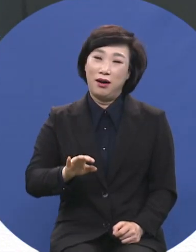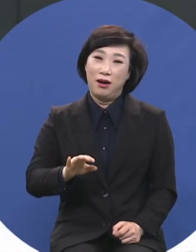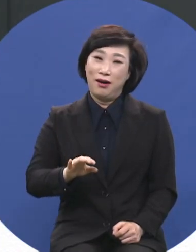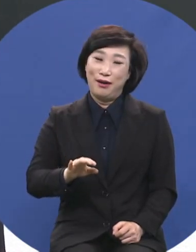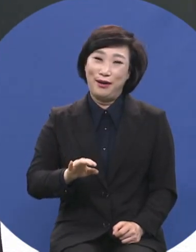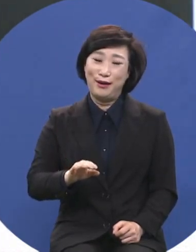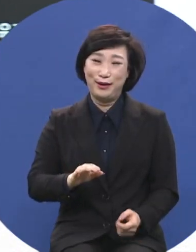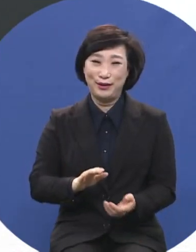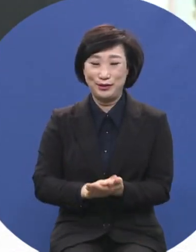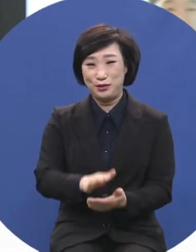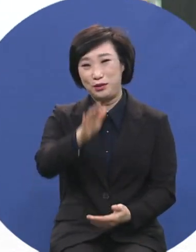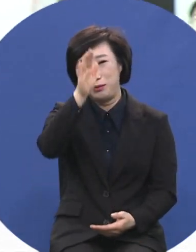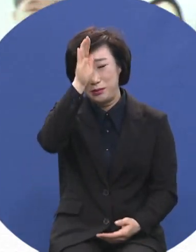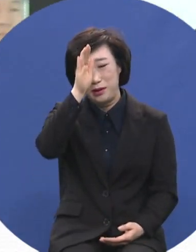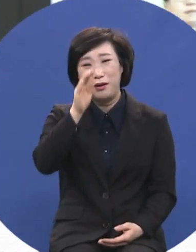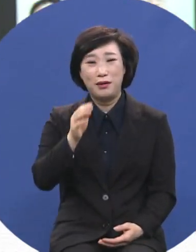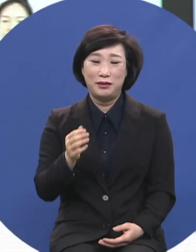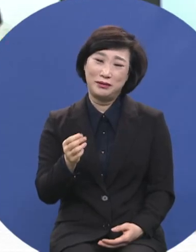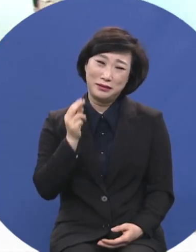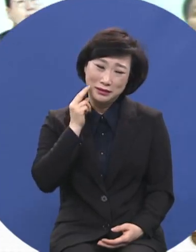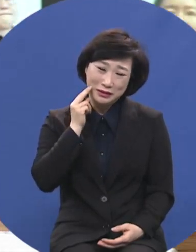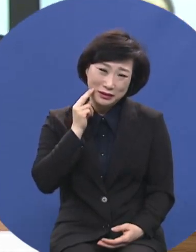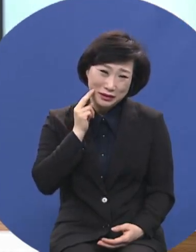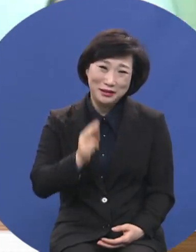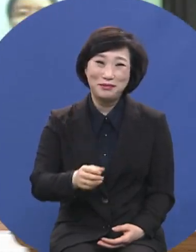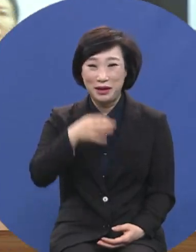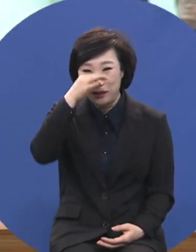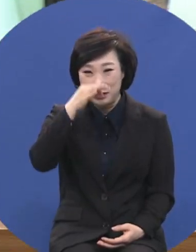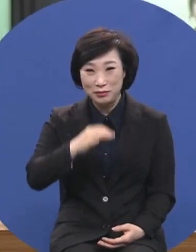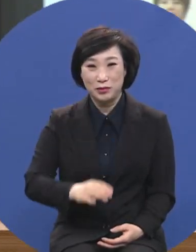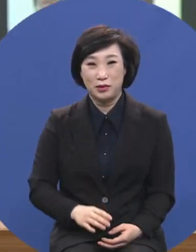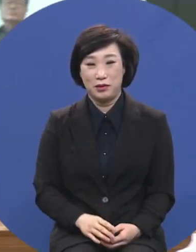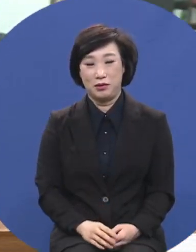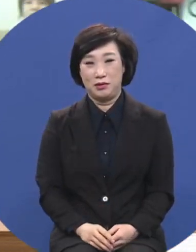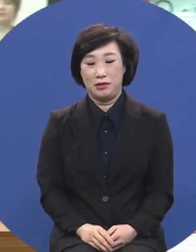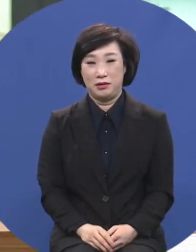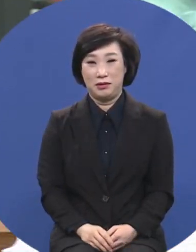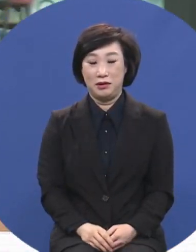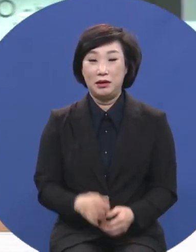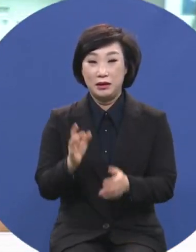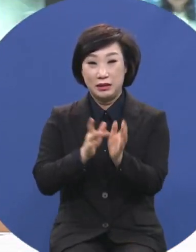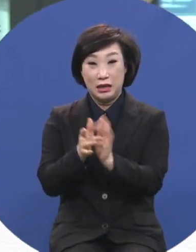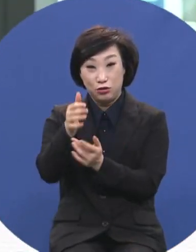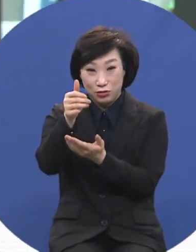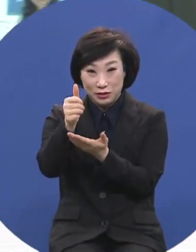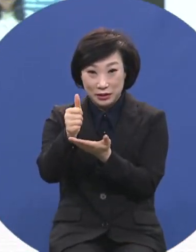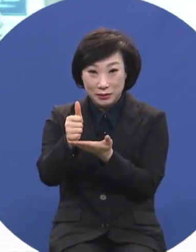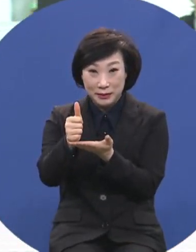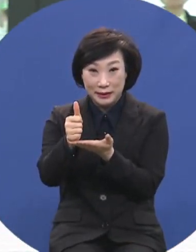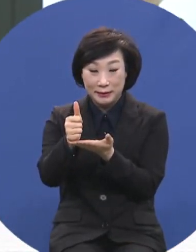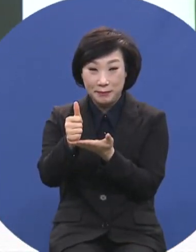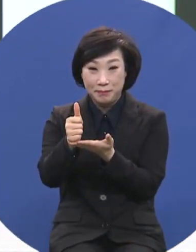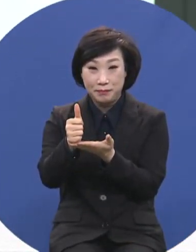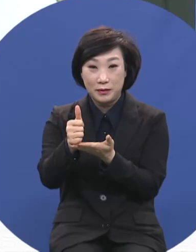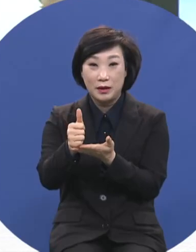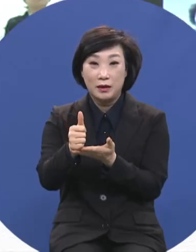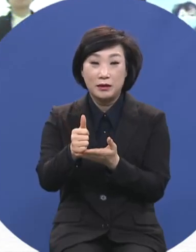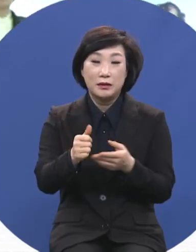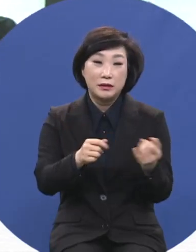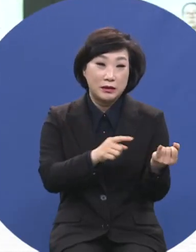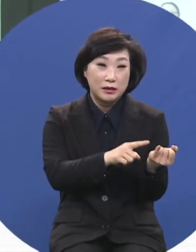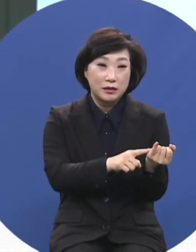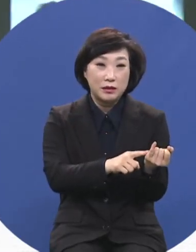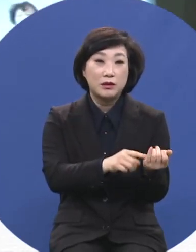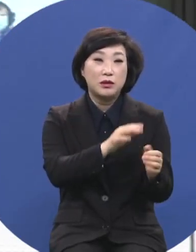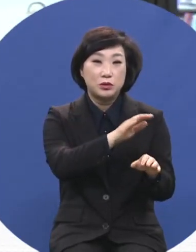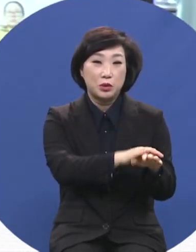참 열병이 그렇게 힘든 병인데 예수께서 손을